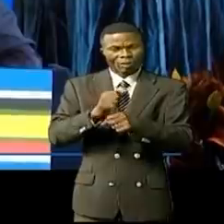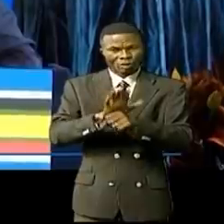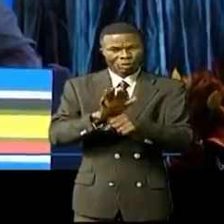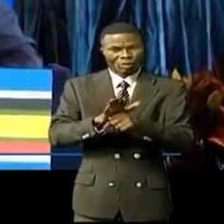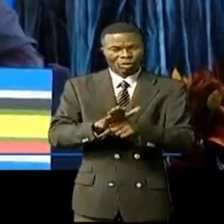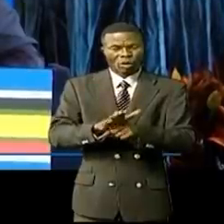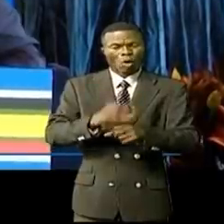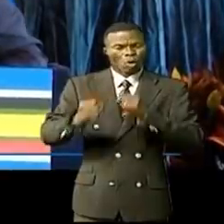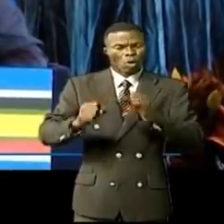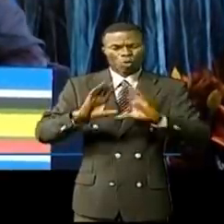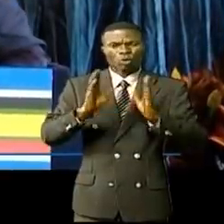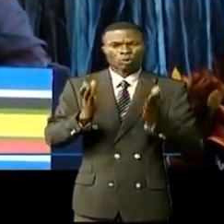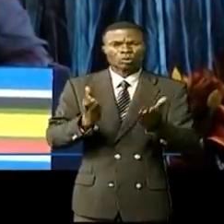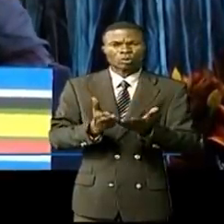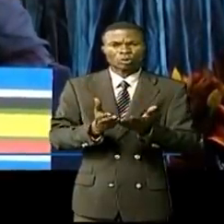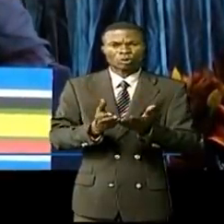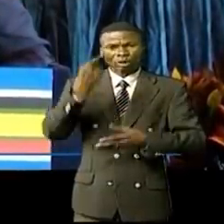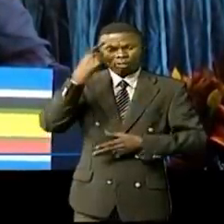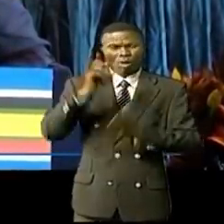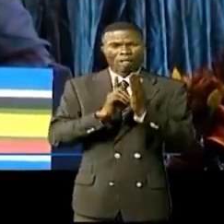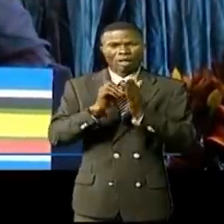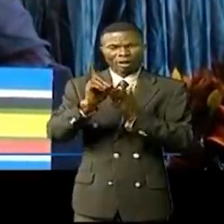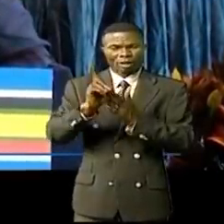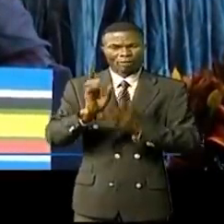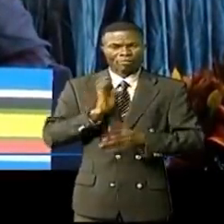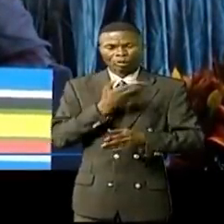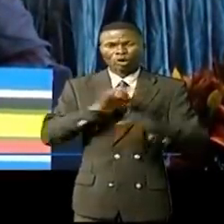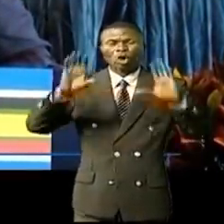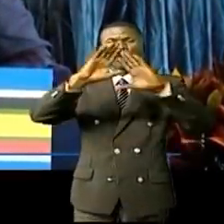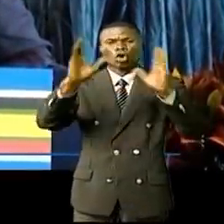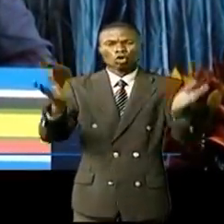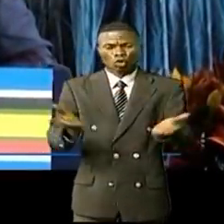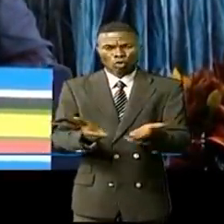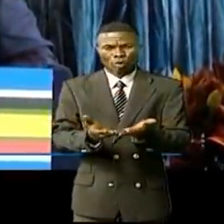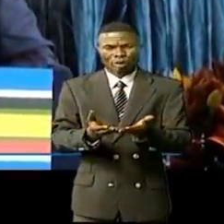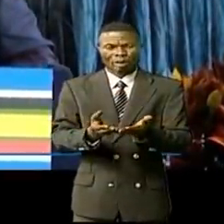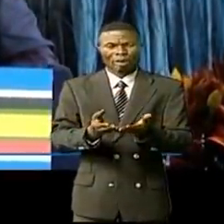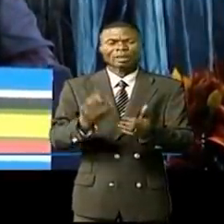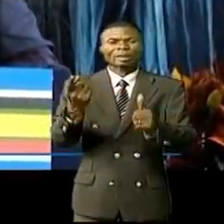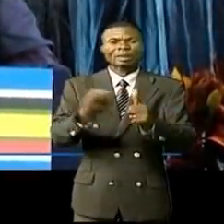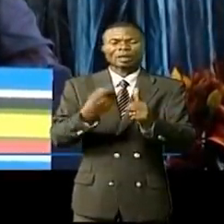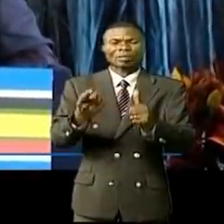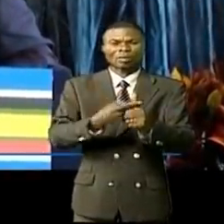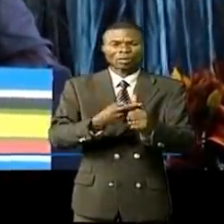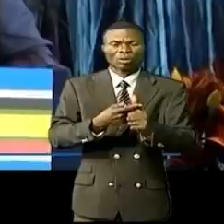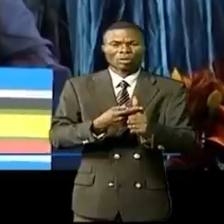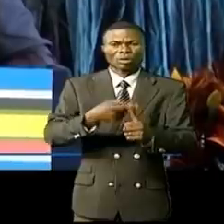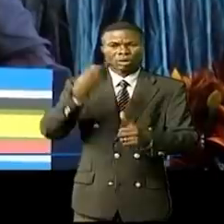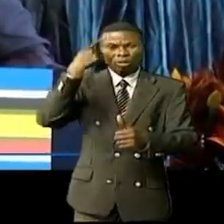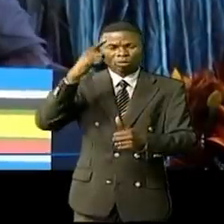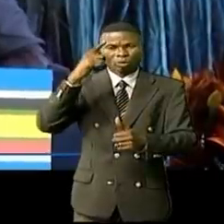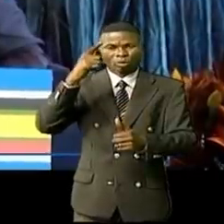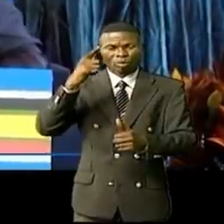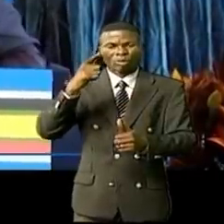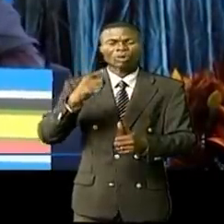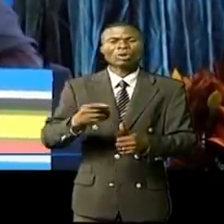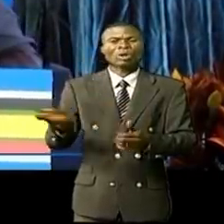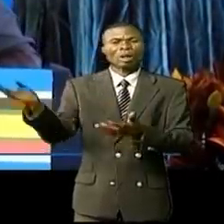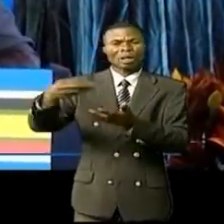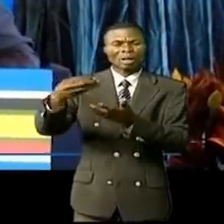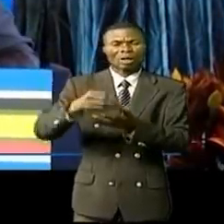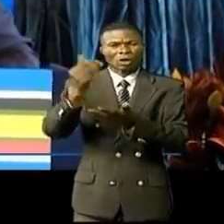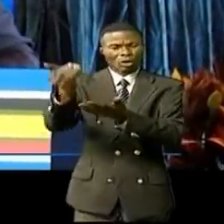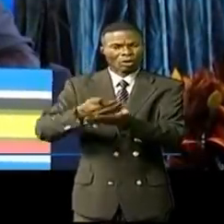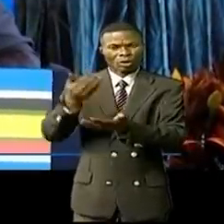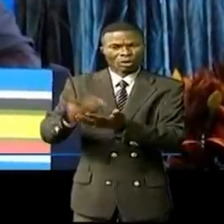toutes ses forces pour le développement de notre communauté, notamment par l'optimisation de